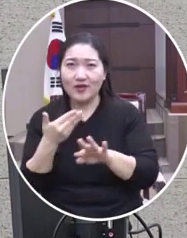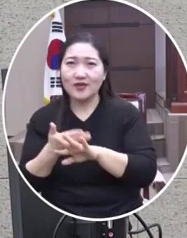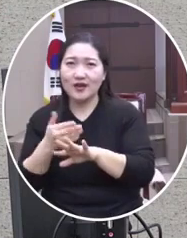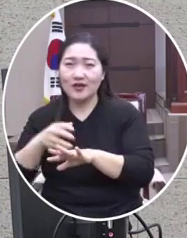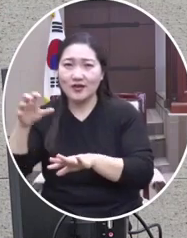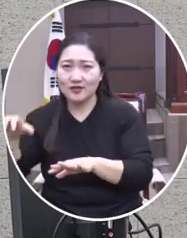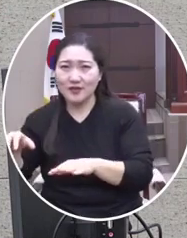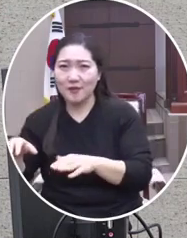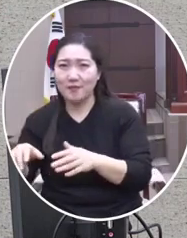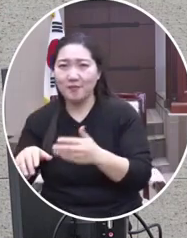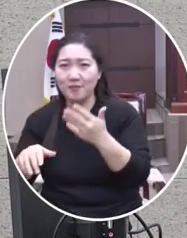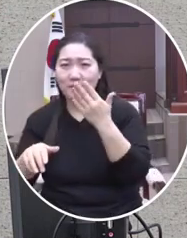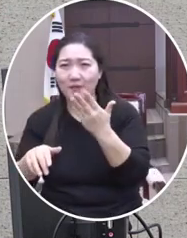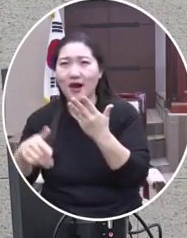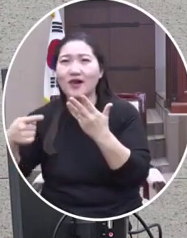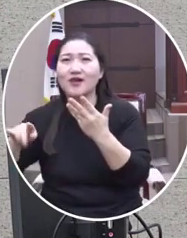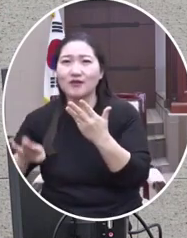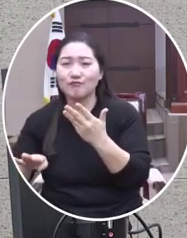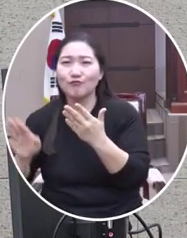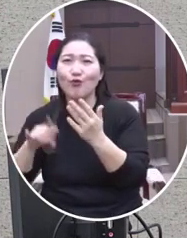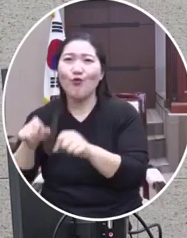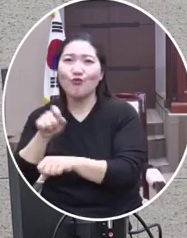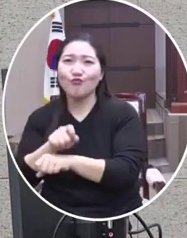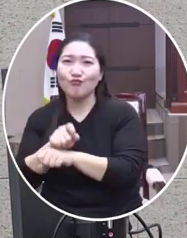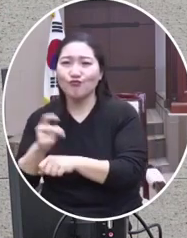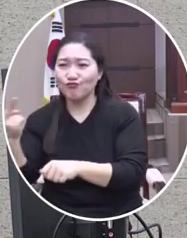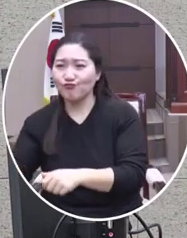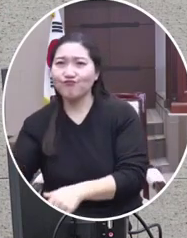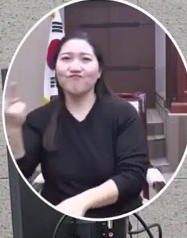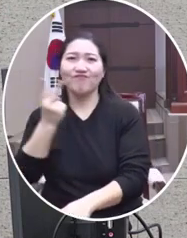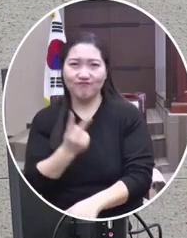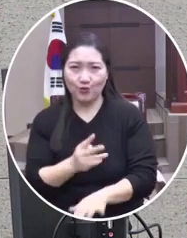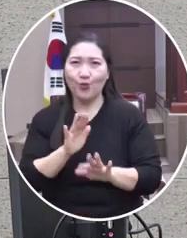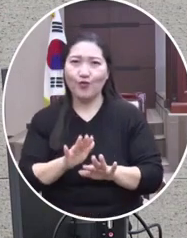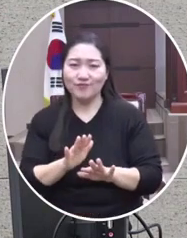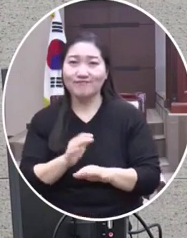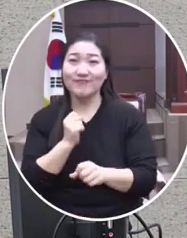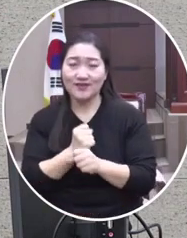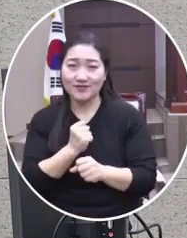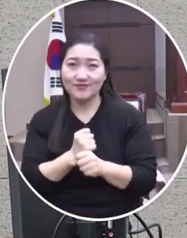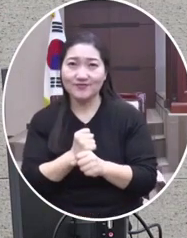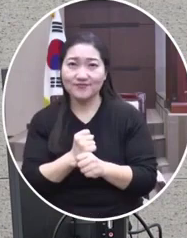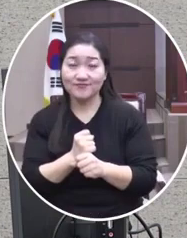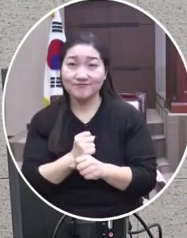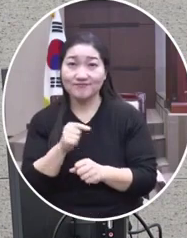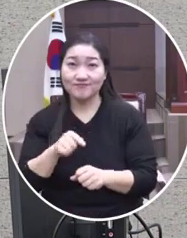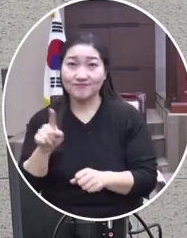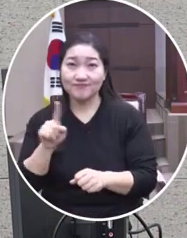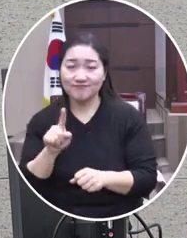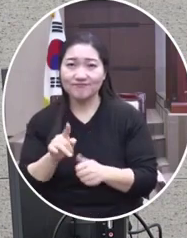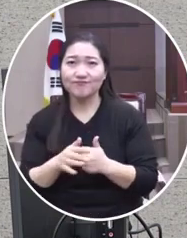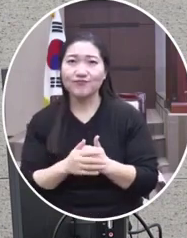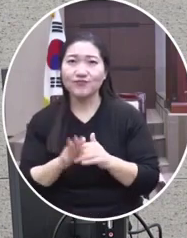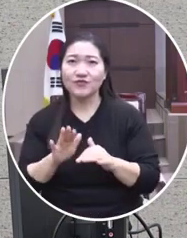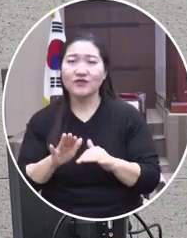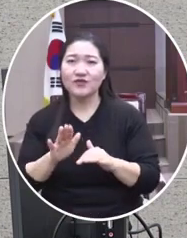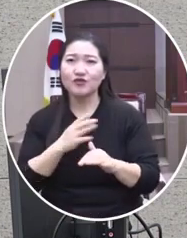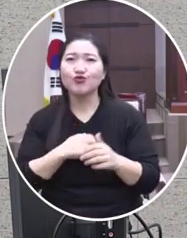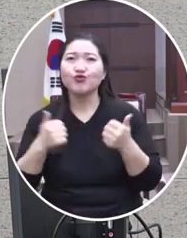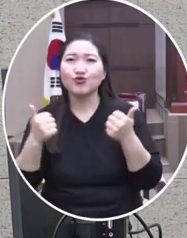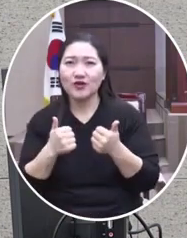8급 공무원 이명 두명을 일방 전입 받아 명하였습니다 이것은 앞으로